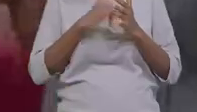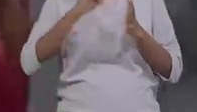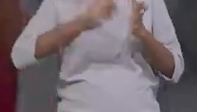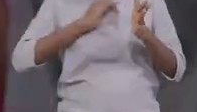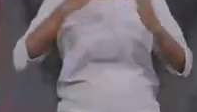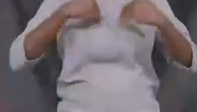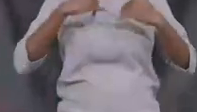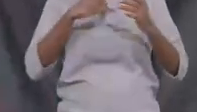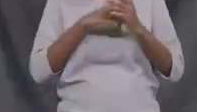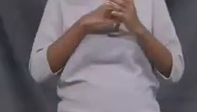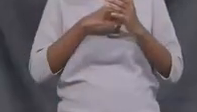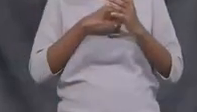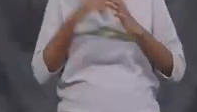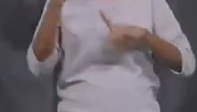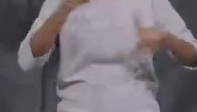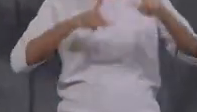Je l'ai.